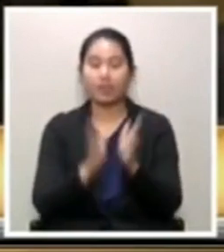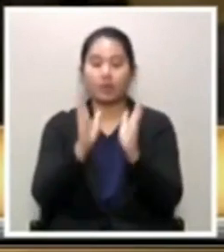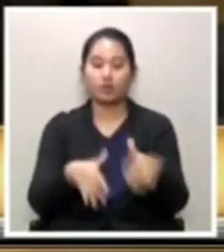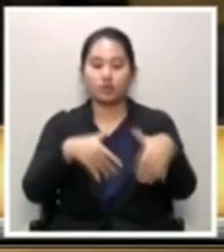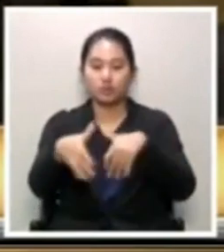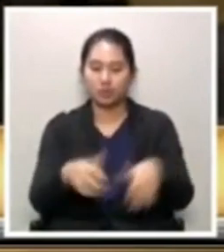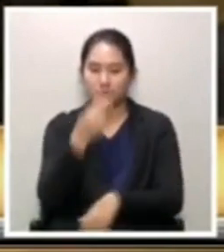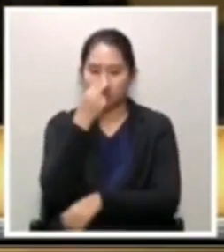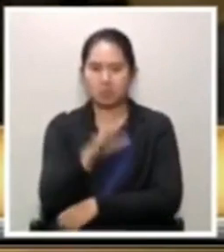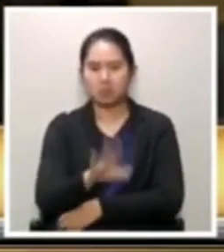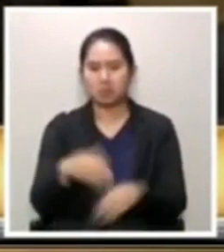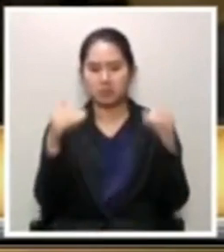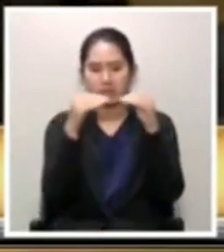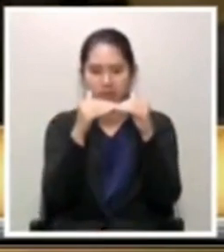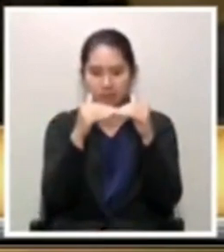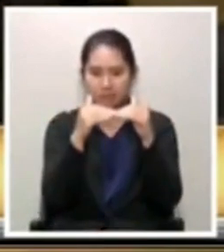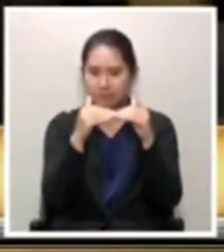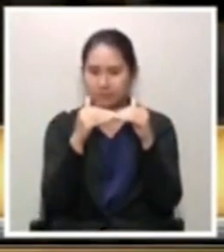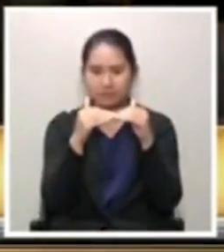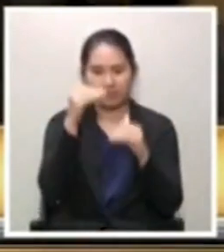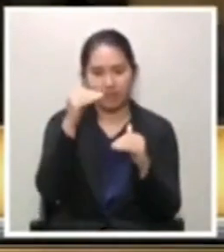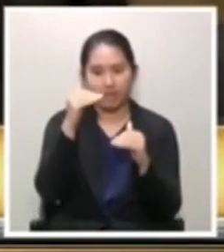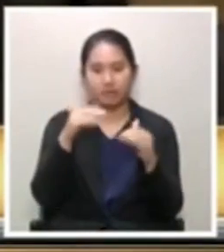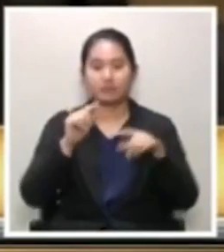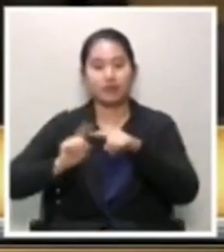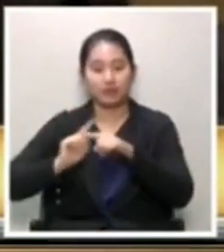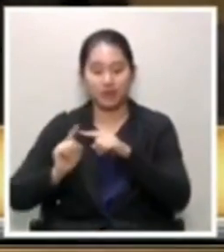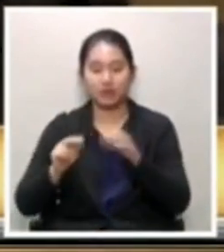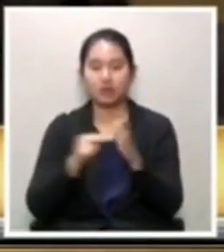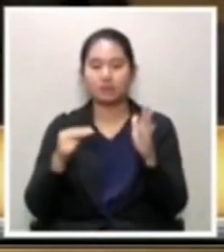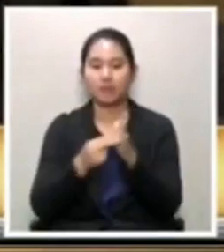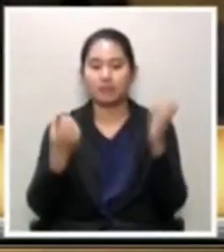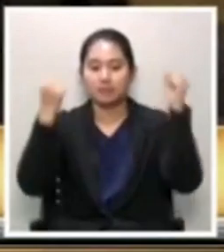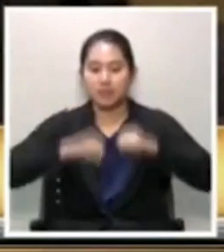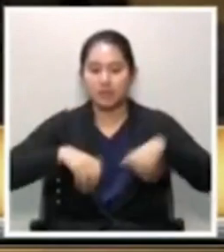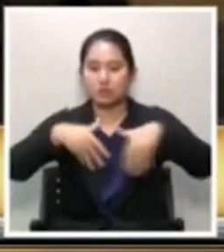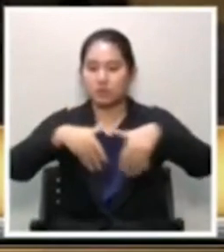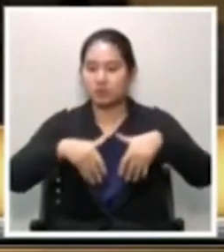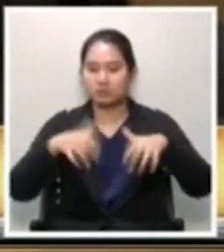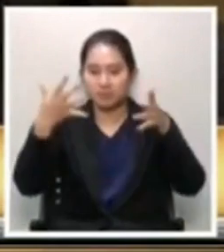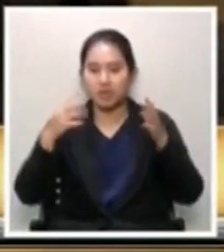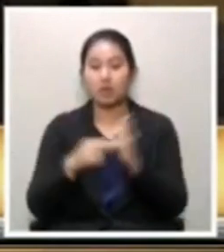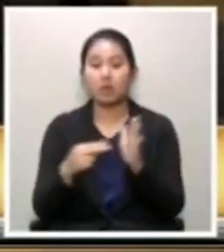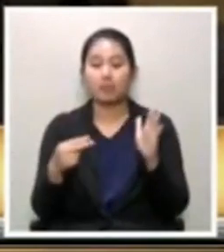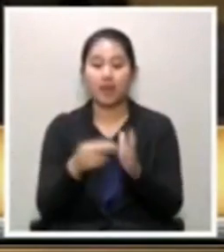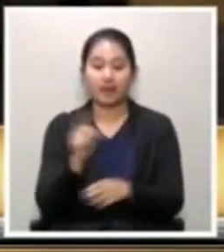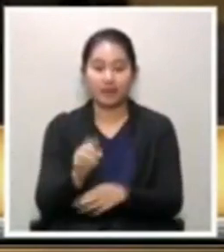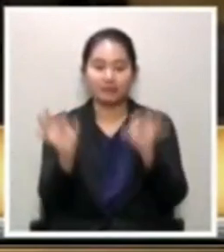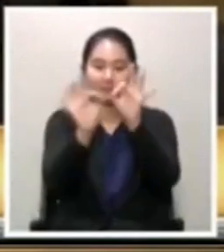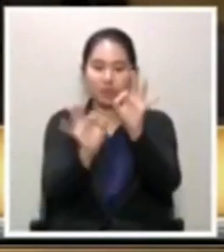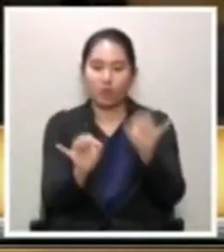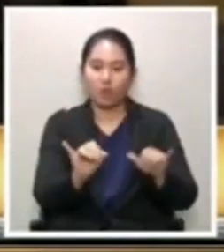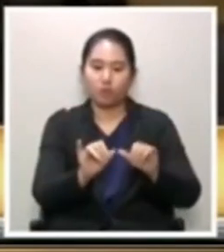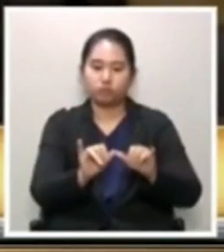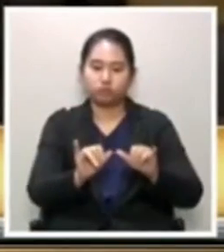ให้ได้สิทธิ์มากแต่ในสาระบั่นทอนสิทธิมนุษยชนและไม่ใช่การถือมติปวงชนเป็นใหญ่อย่างแท้จริงความฟุ่มเฟือยยืดยาว